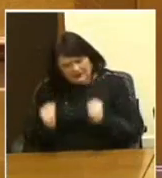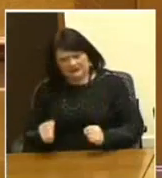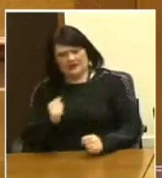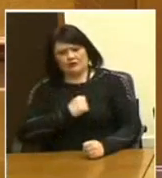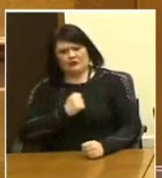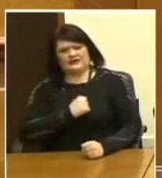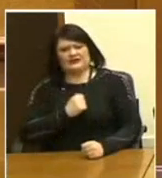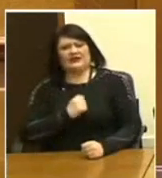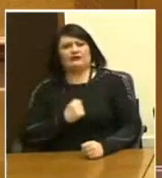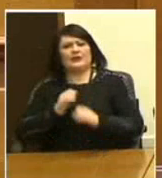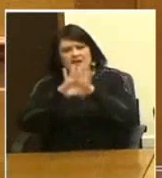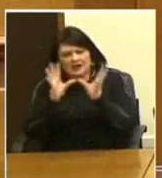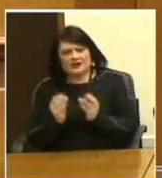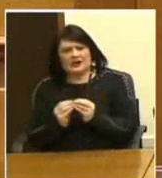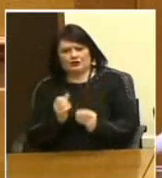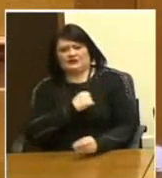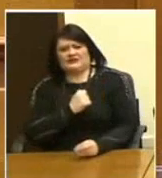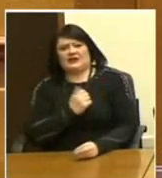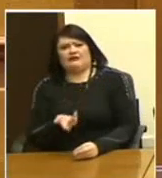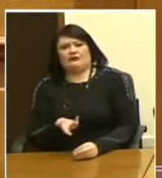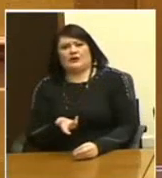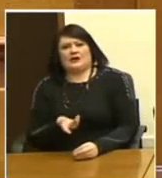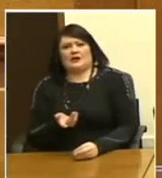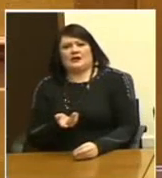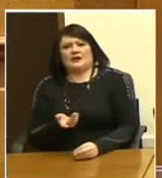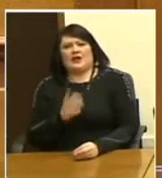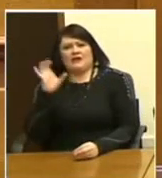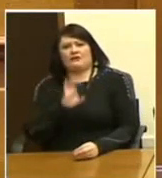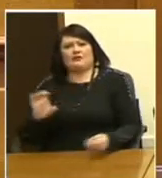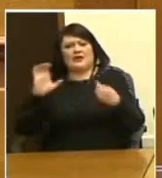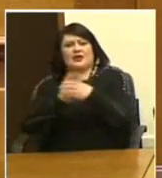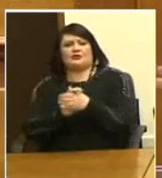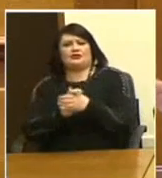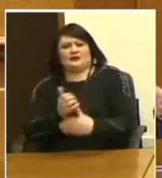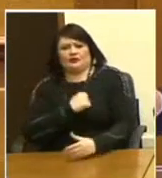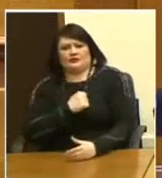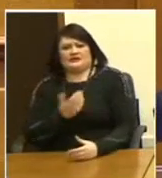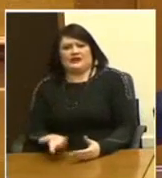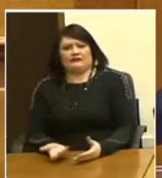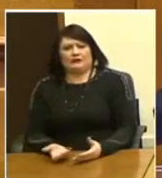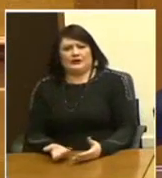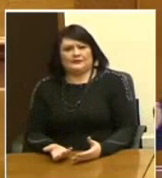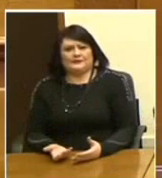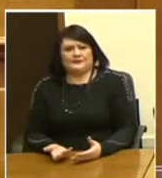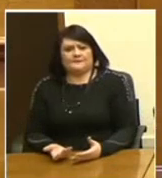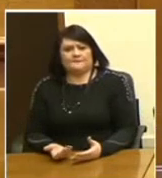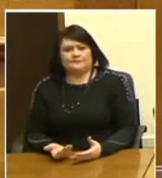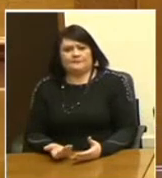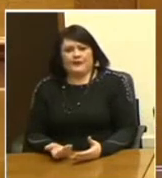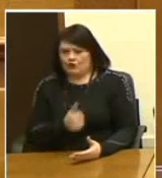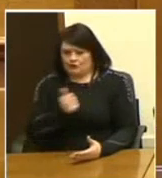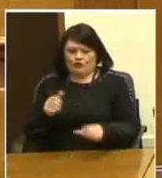το σύνολο σχεδόν των πολιτικών οικογενειών της Ευρωπαϊκής Ένωσης. Λέω το σύνολο σχεδόν, καλά